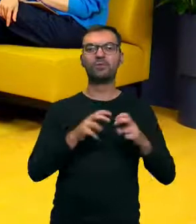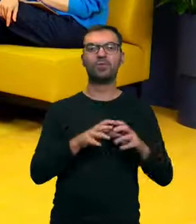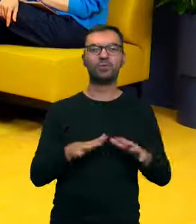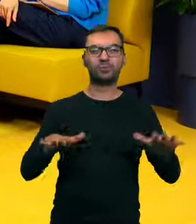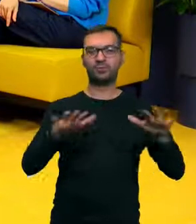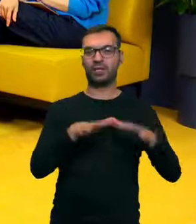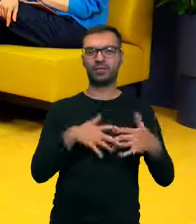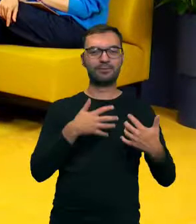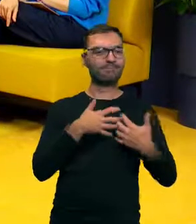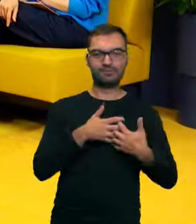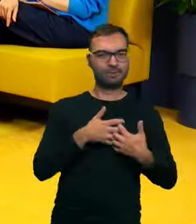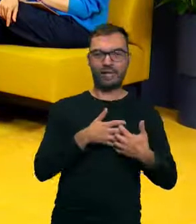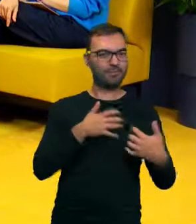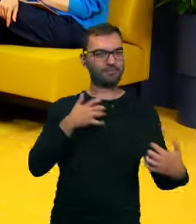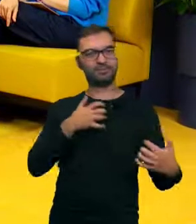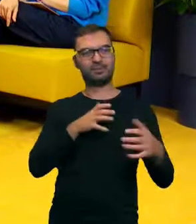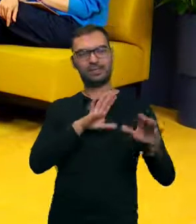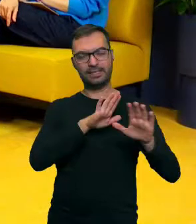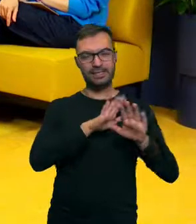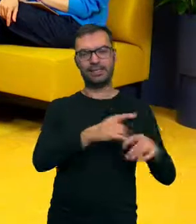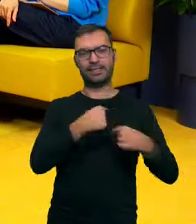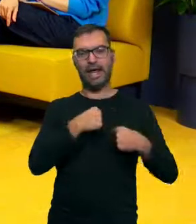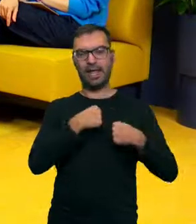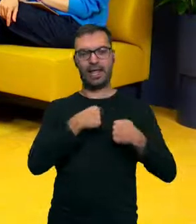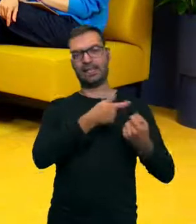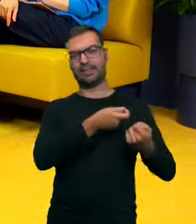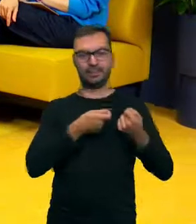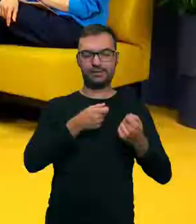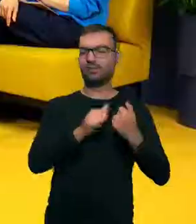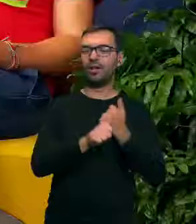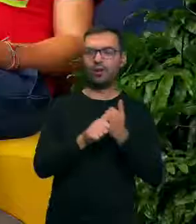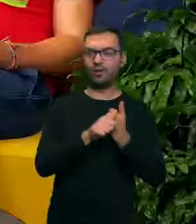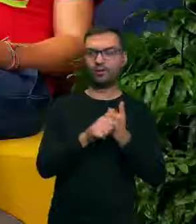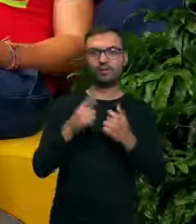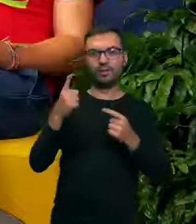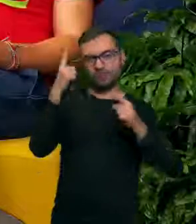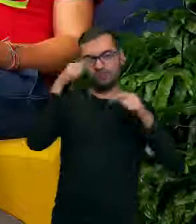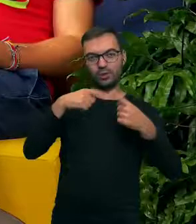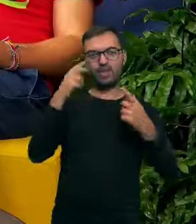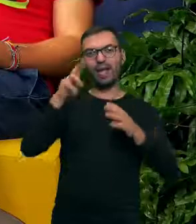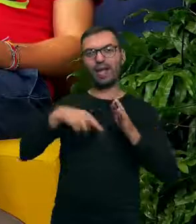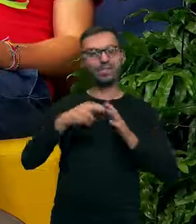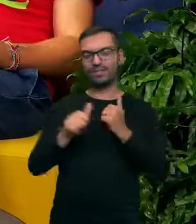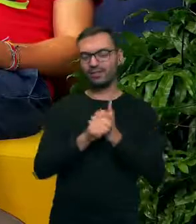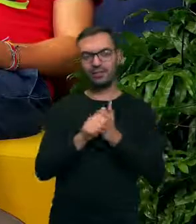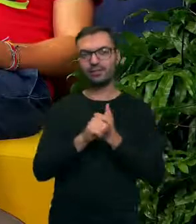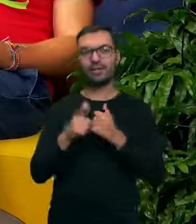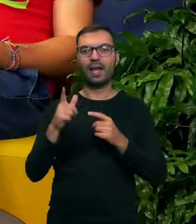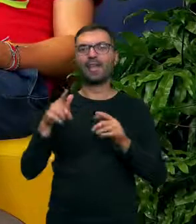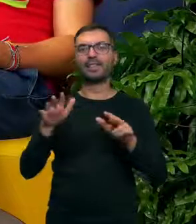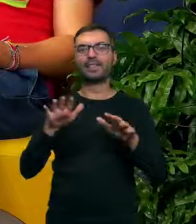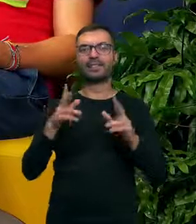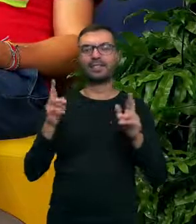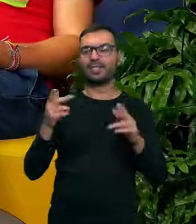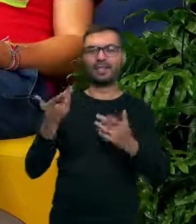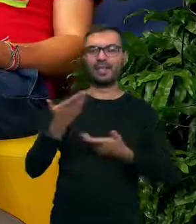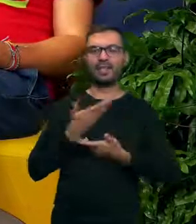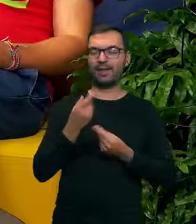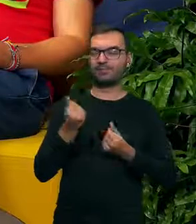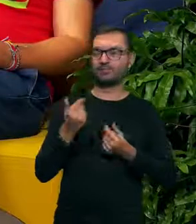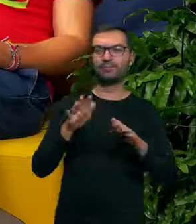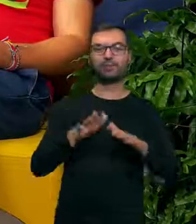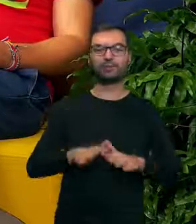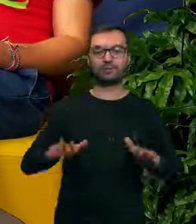tej sceny, tylko będzie ciągnął scenę na przykład w swoją stronę. Nie chodzi mi o to, że będzie przekonywał reżysera do tego, tylko w scenie nie zostawi